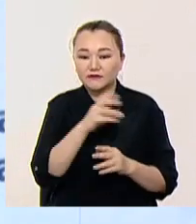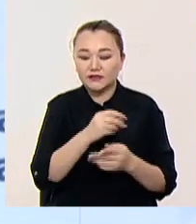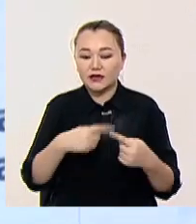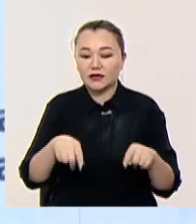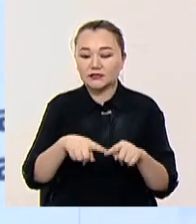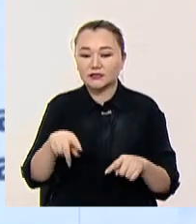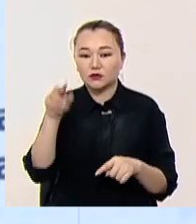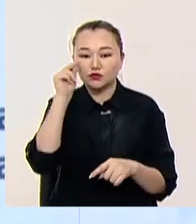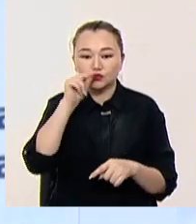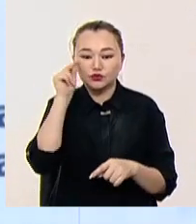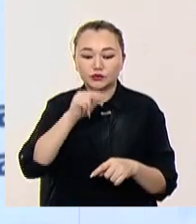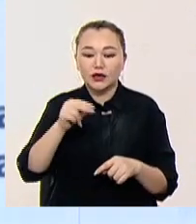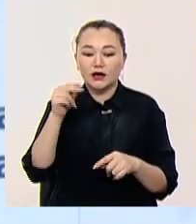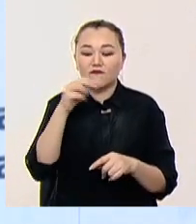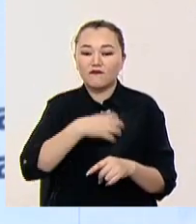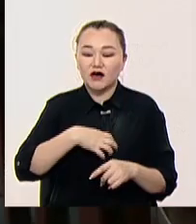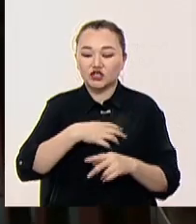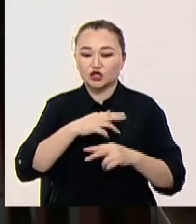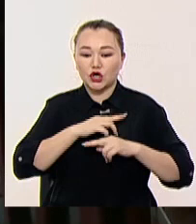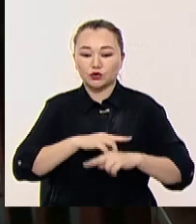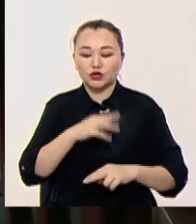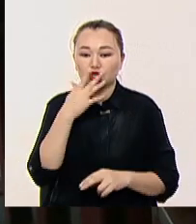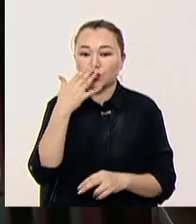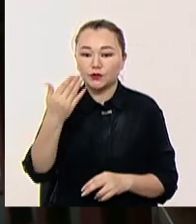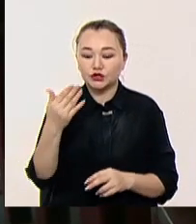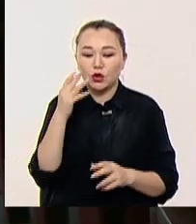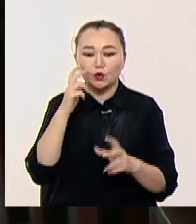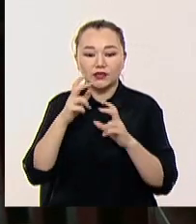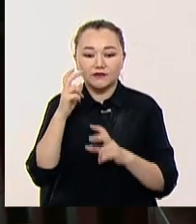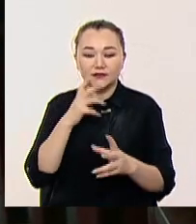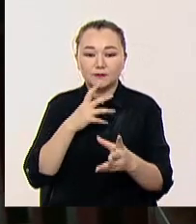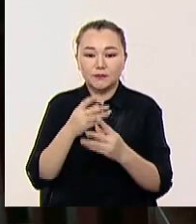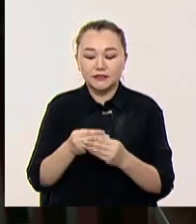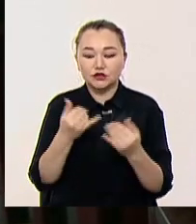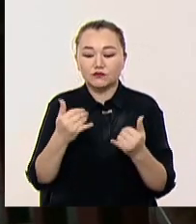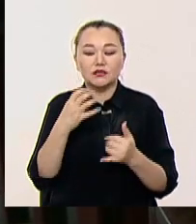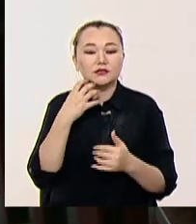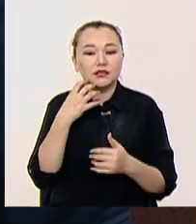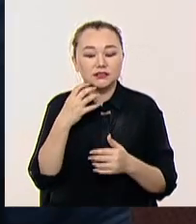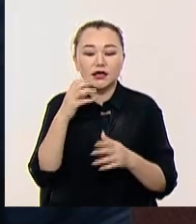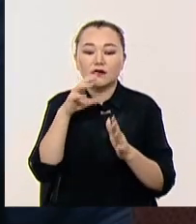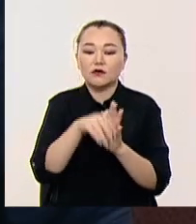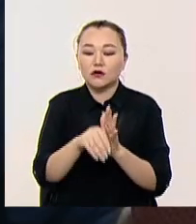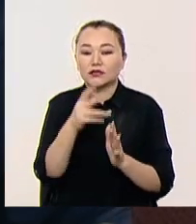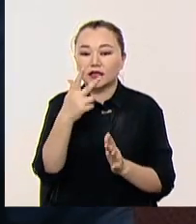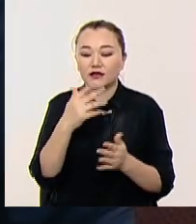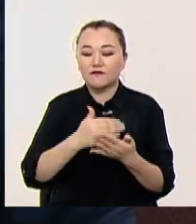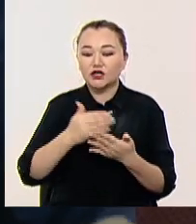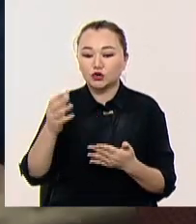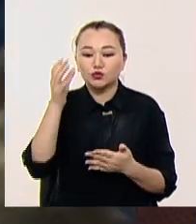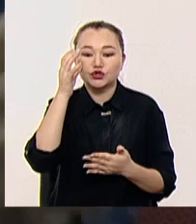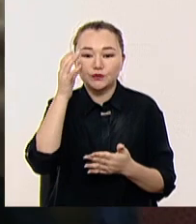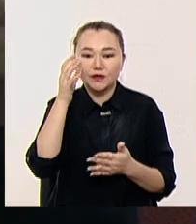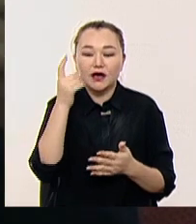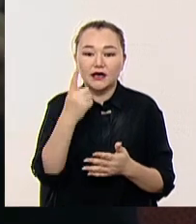заведениях страны. Он подчеркнул важность сотрудничества с зарубежными университетами. На сегодня в Кызылорде функционируют 3 высших учебных